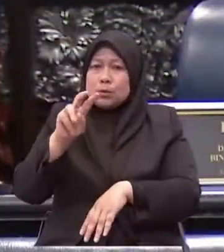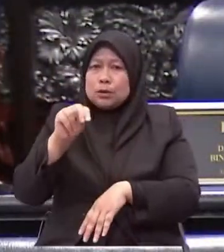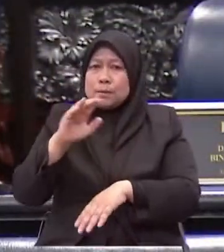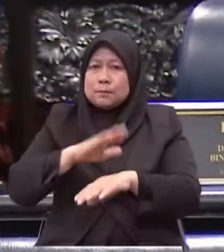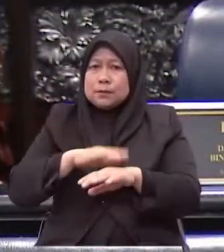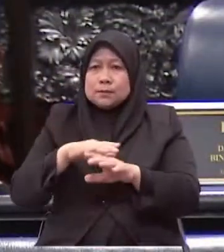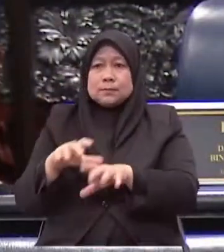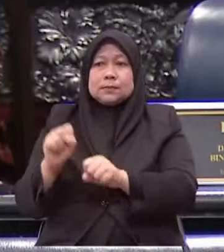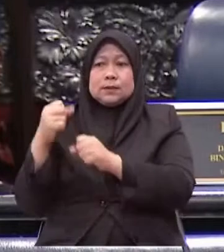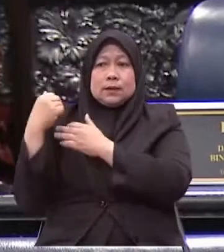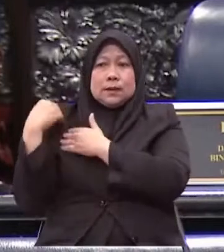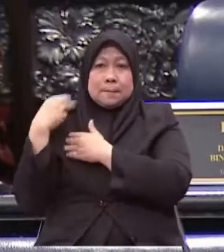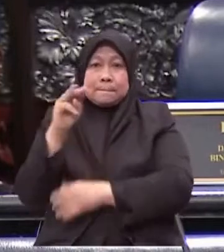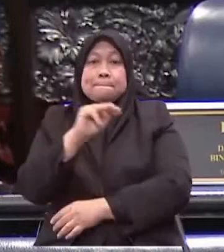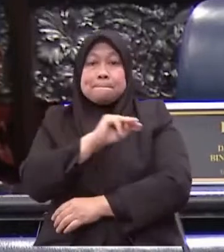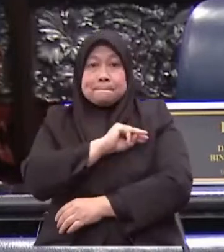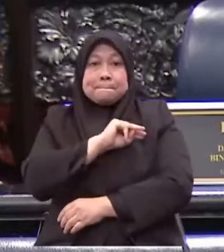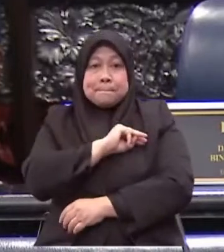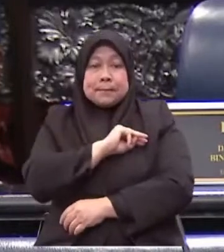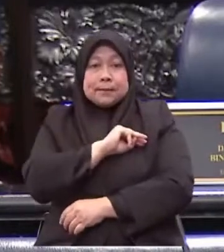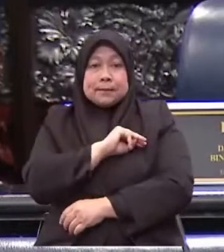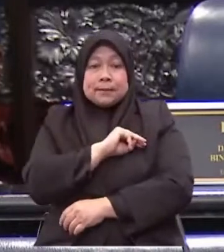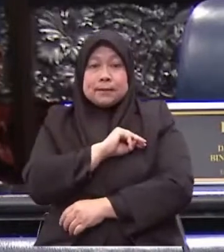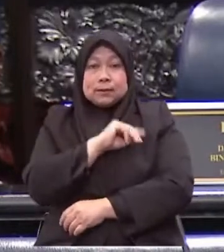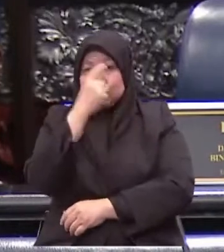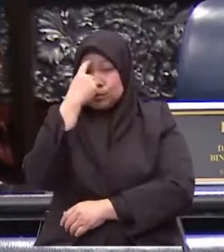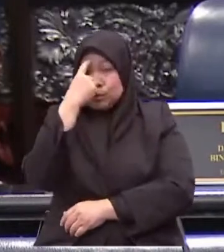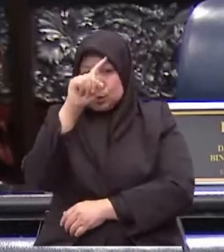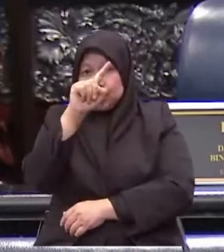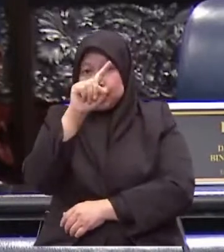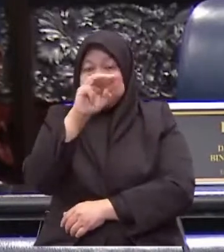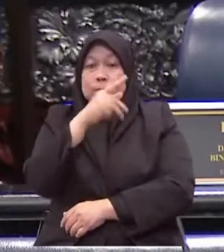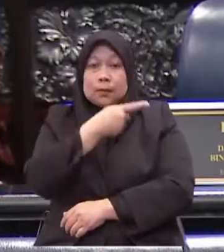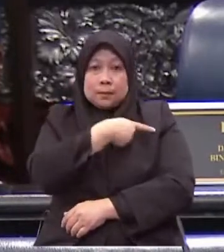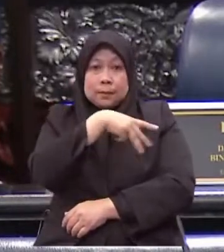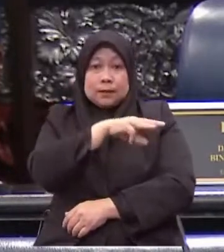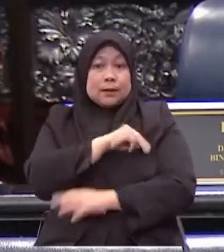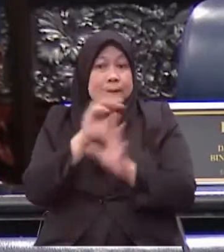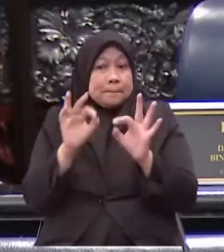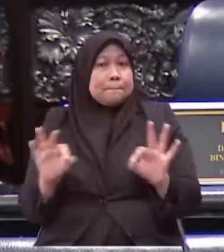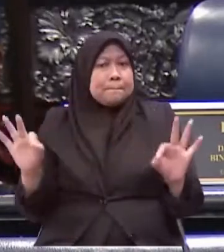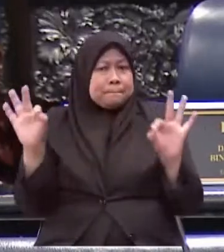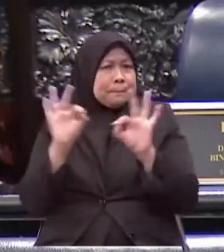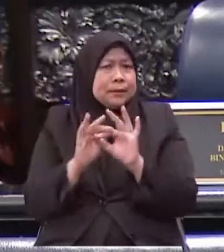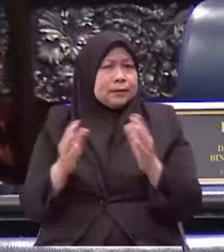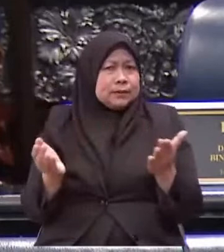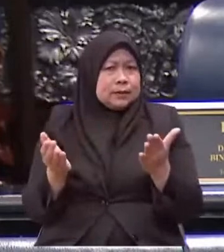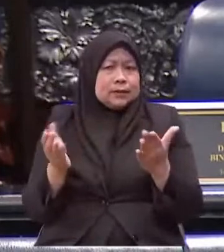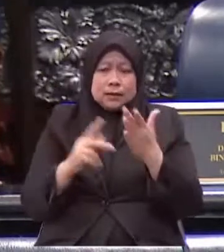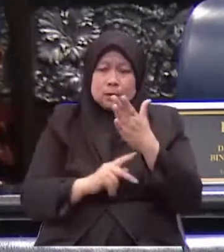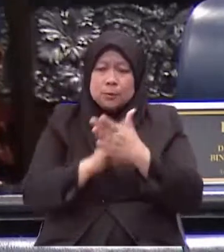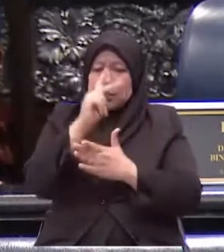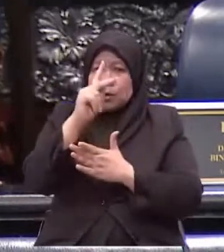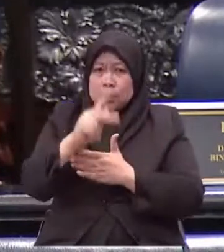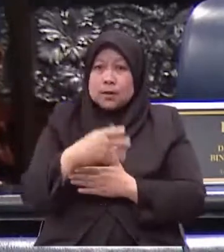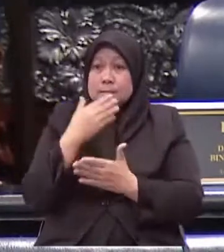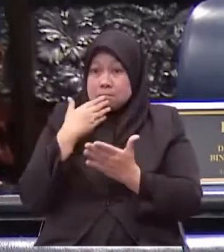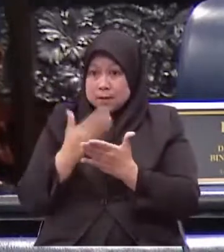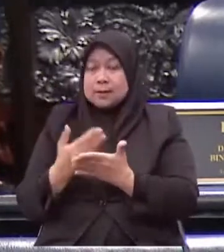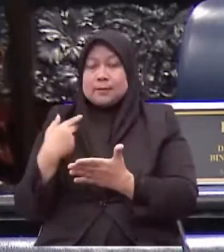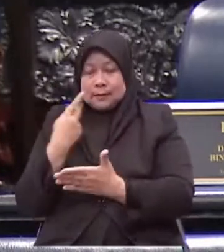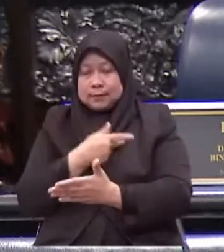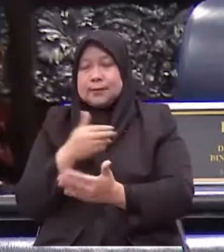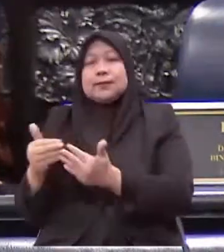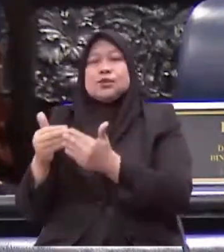menjanteng jabatan sebagai menteri yang untuk pendirian Kementerian ini yang penting ya Yang kalau program yang baik kita teruskan